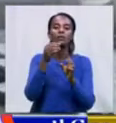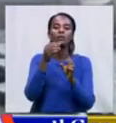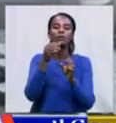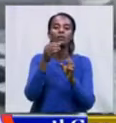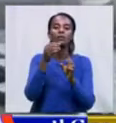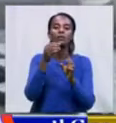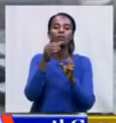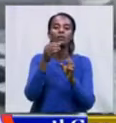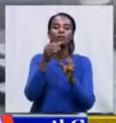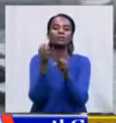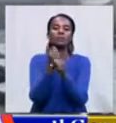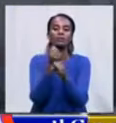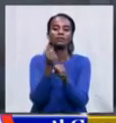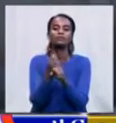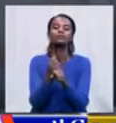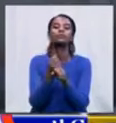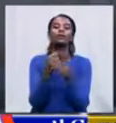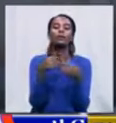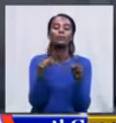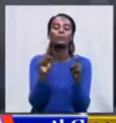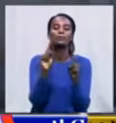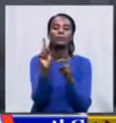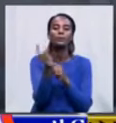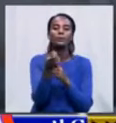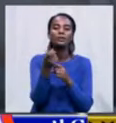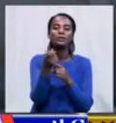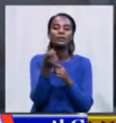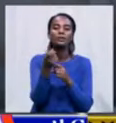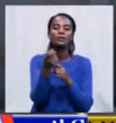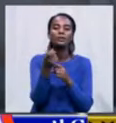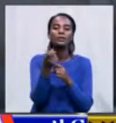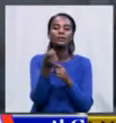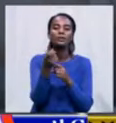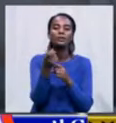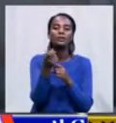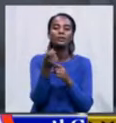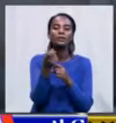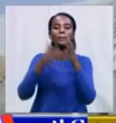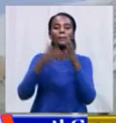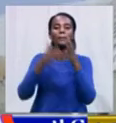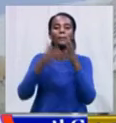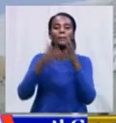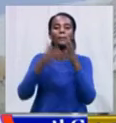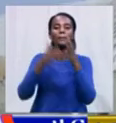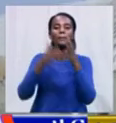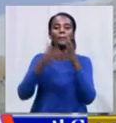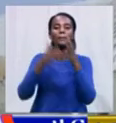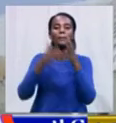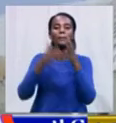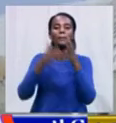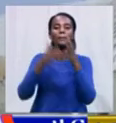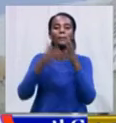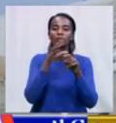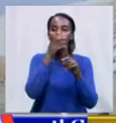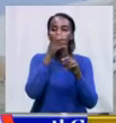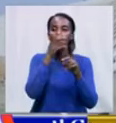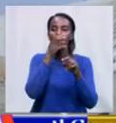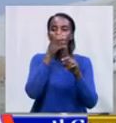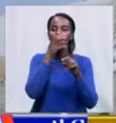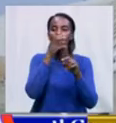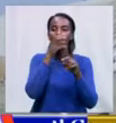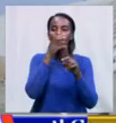ሥራ እንደሚሰራ ጠቁመዋል። በመሆኑም በህዳሴ ግድብ ግንባታ ላይ ግብጽ የምታሳየውን ተገቢ ያልሆነ ሐሳብ